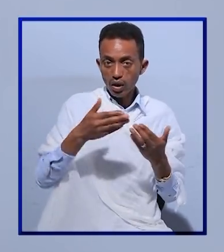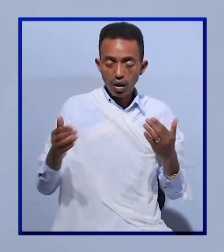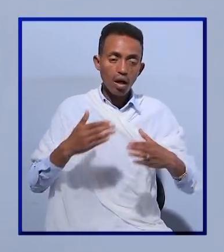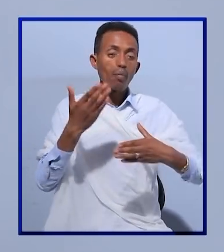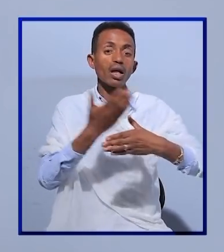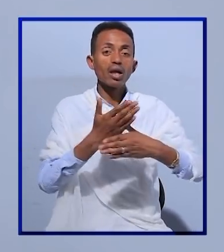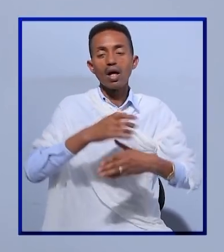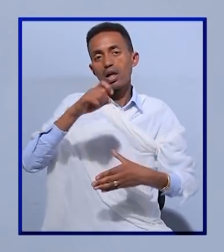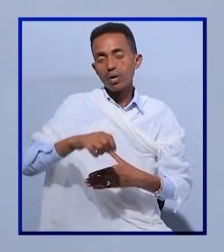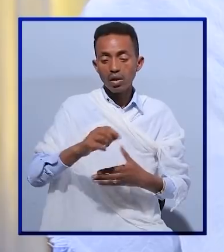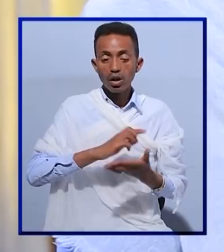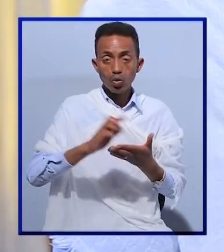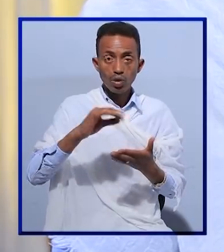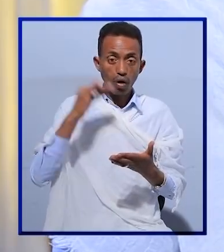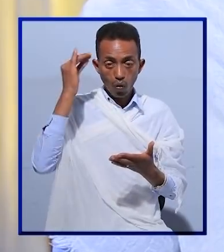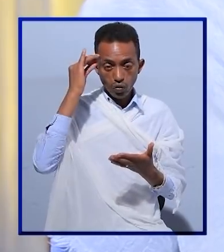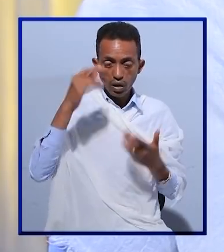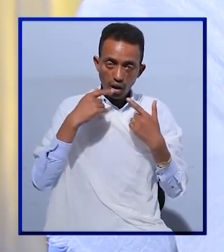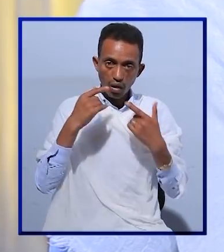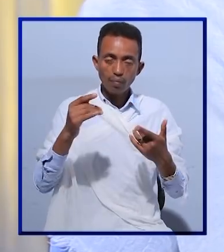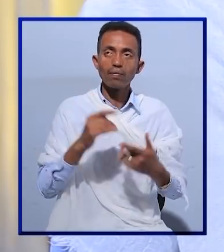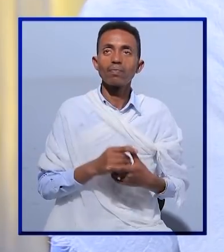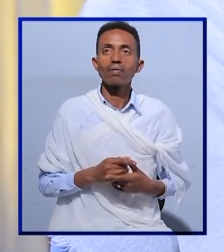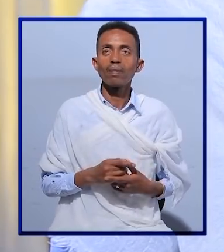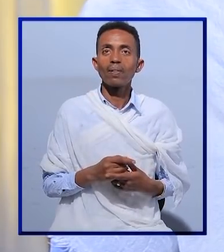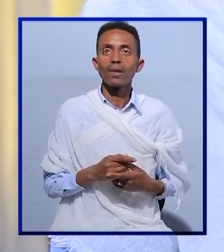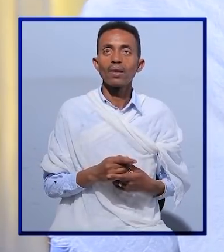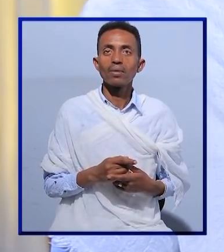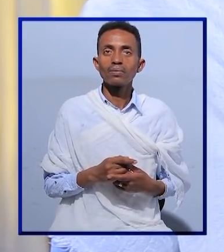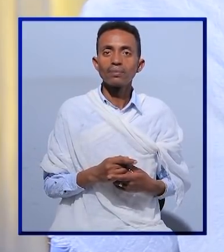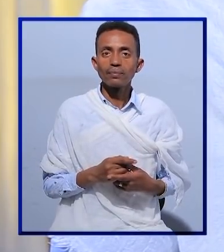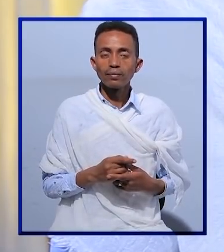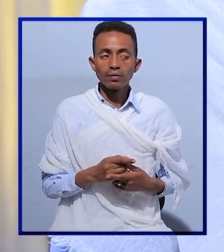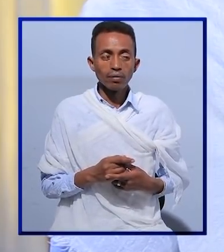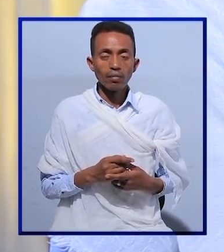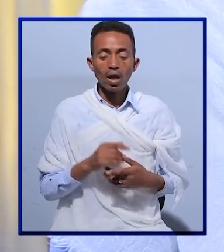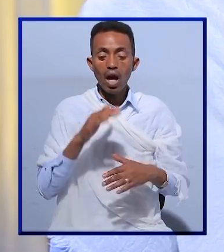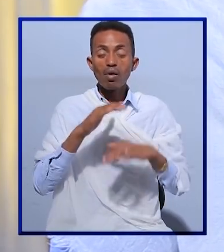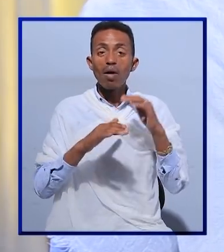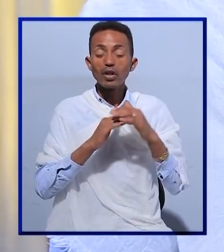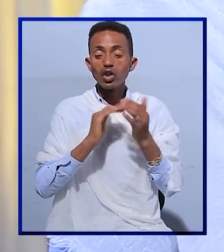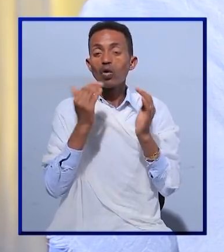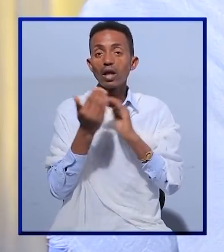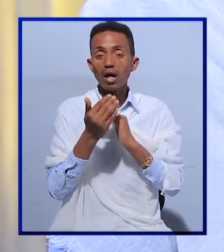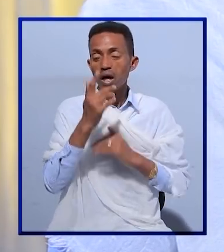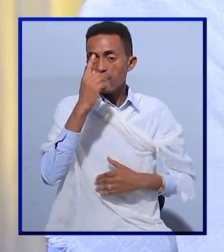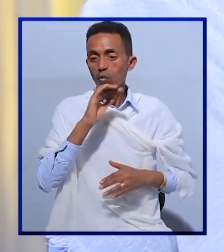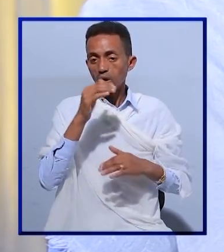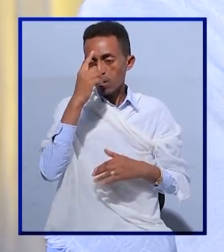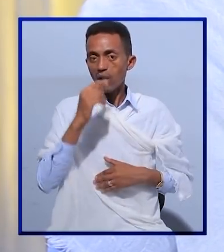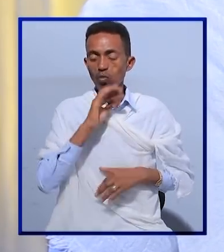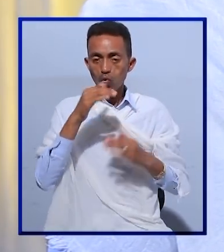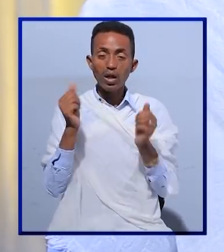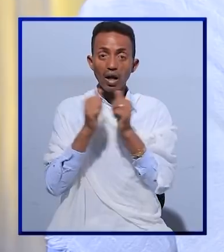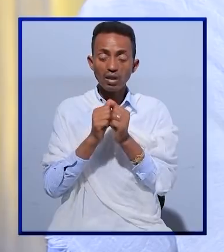ያንን መከልከል አለብን። ብርሃን ዓለም አሁንም ይናገራል ቅዱስ ጳውሎስ በማያመች አካሄድ ከማያምኑ